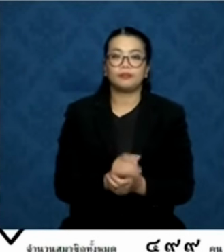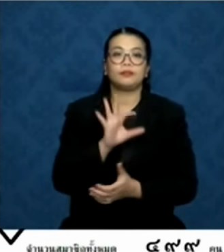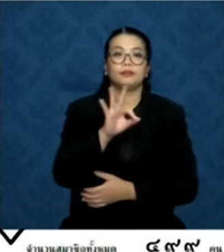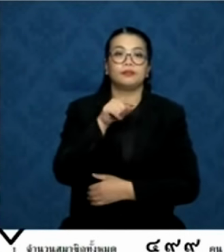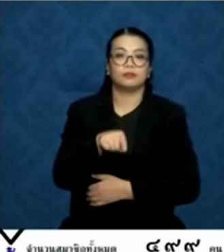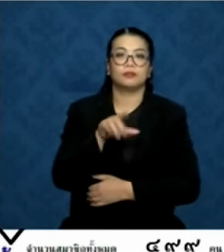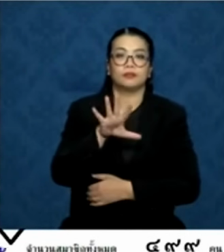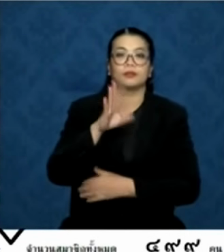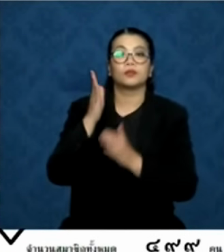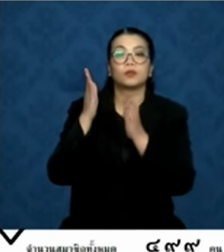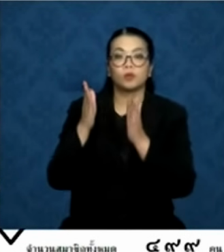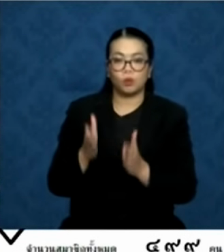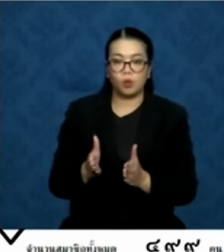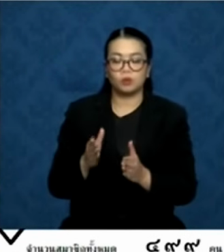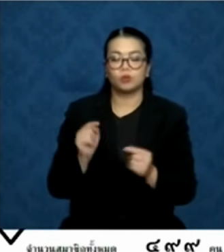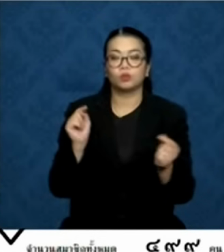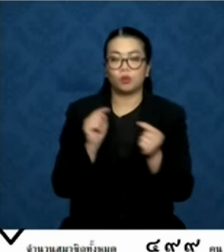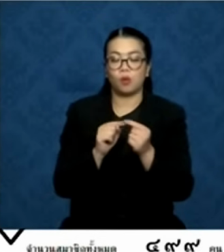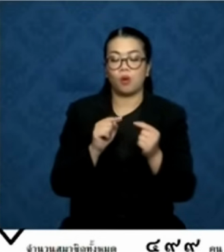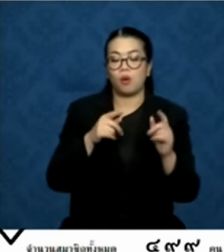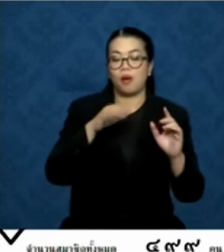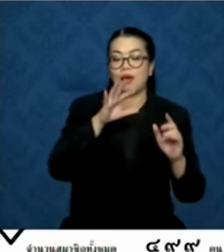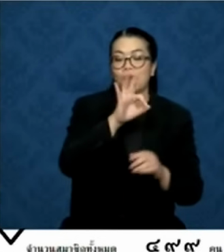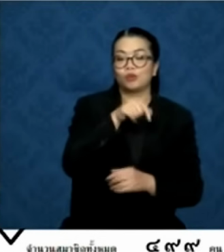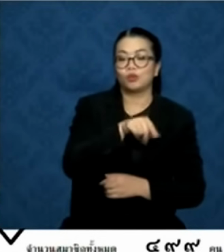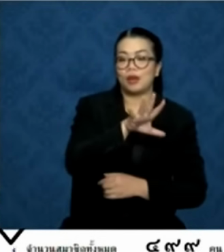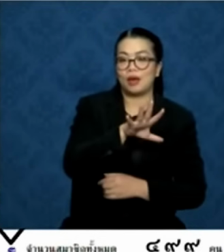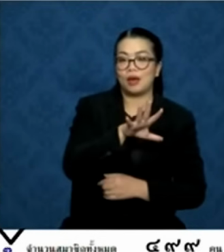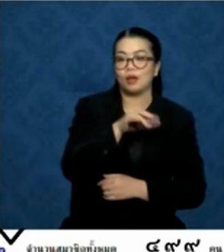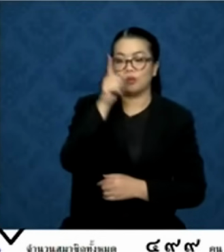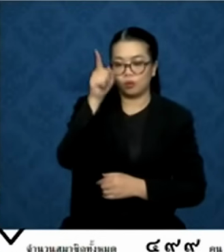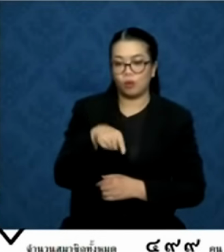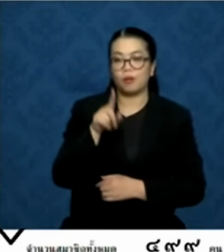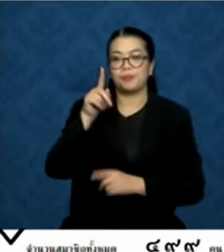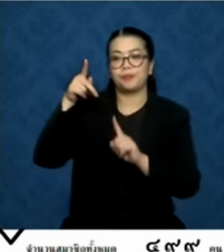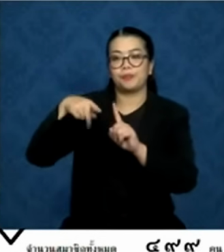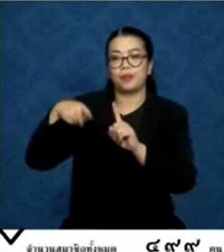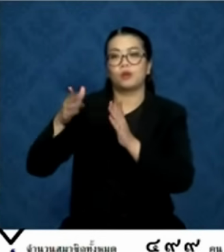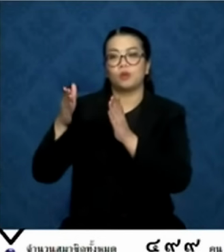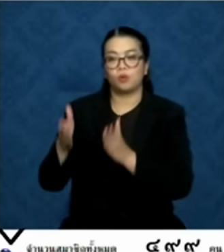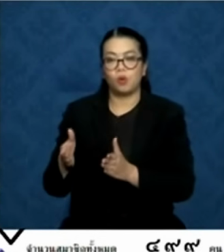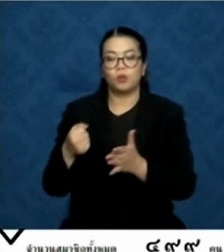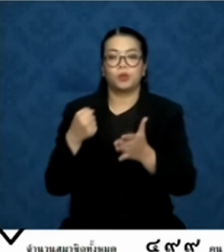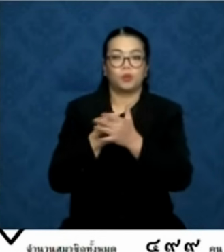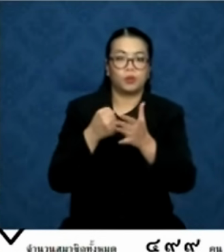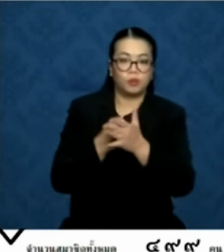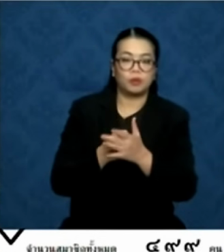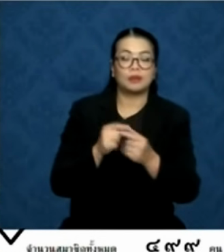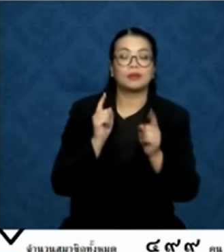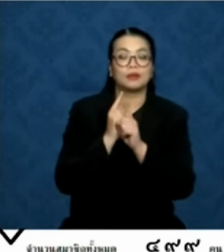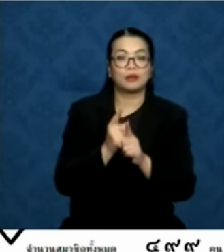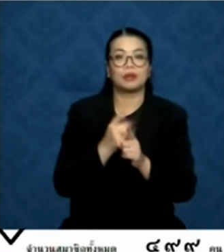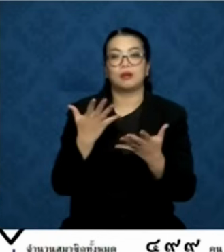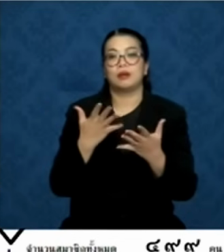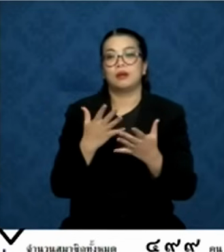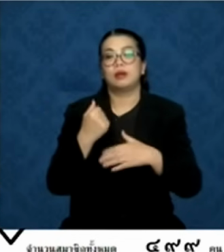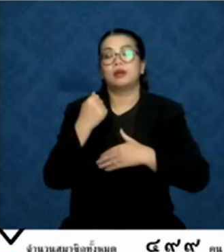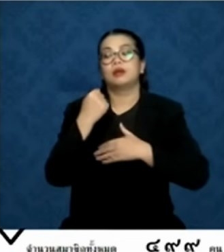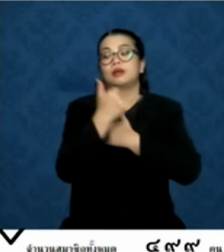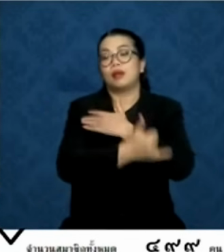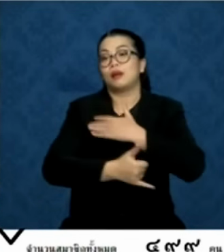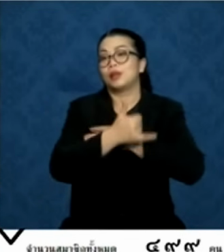9.5 คนต่อประชากร 1,000 คนสร้างความร่วมมือกับต่างประเทศในการควบคุมและสกัดกั้นยาเสพ